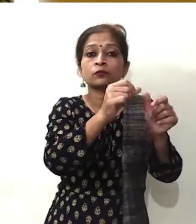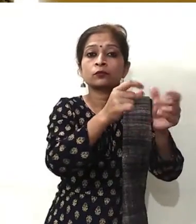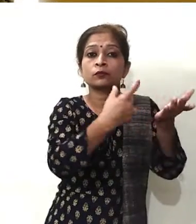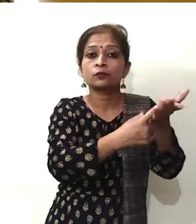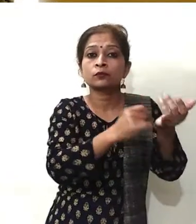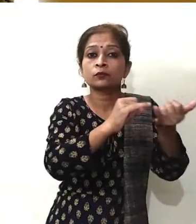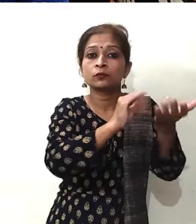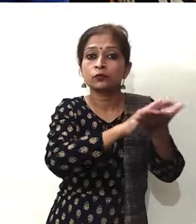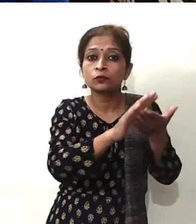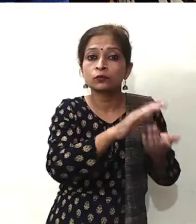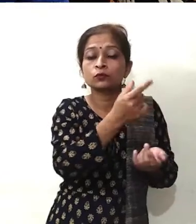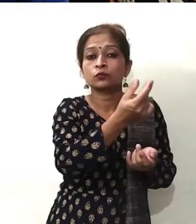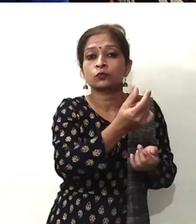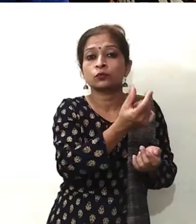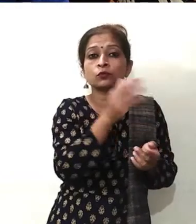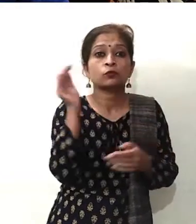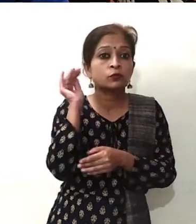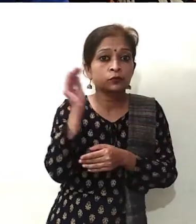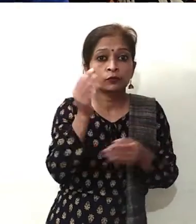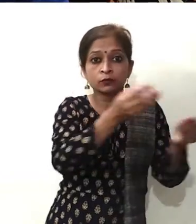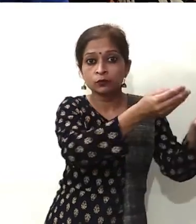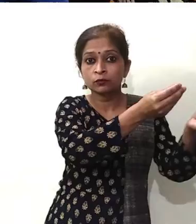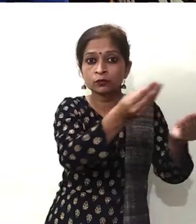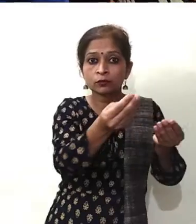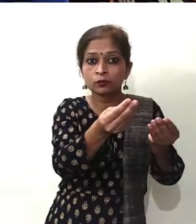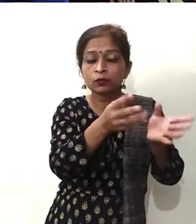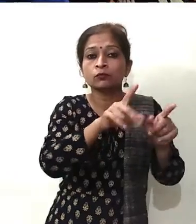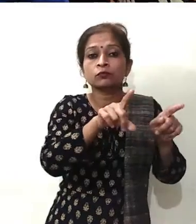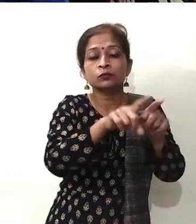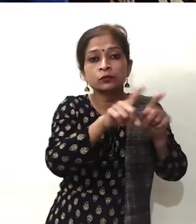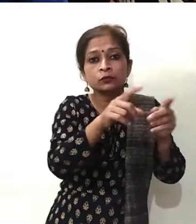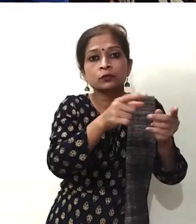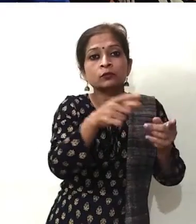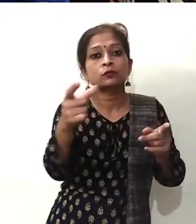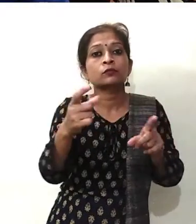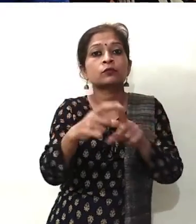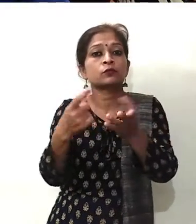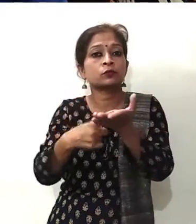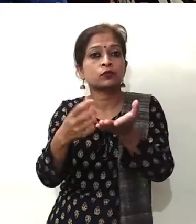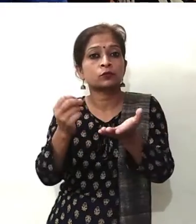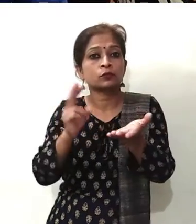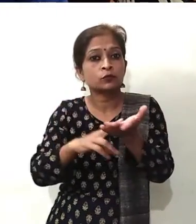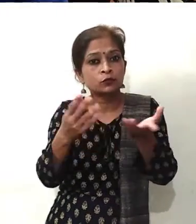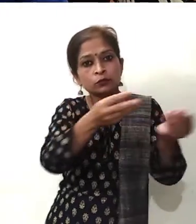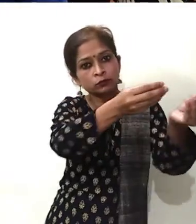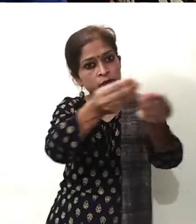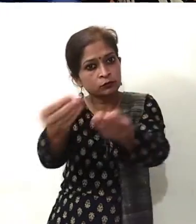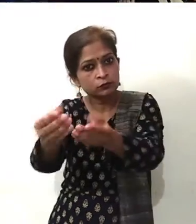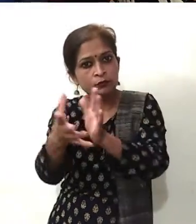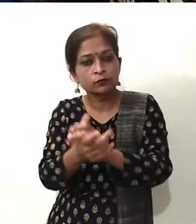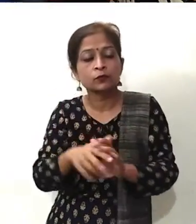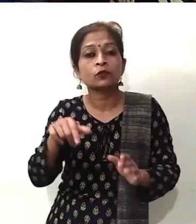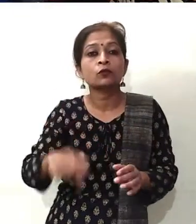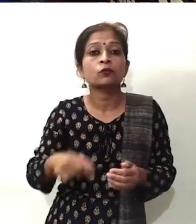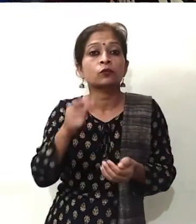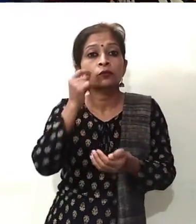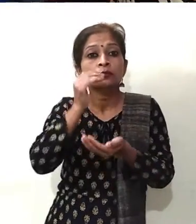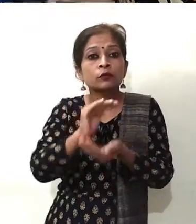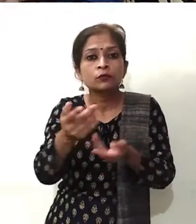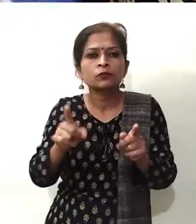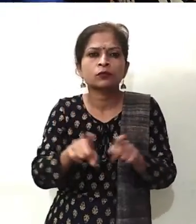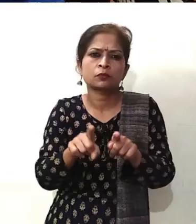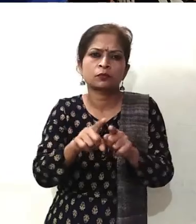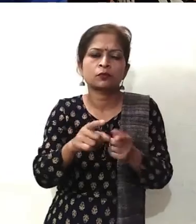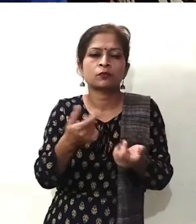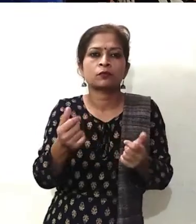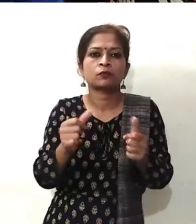द्रोण को दे दिया। आचार्य द्रोण वापिस आ रहे थे और उन्होंने देखा कि अश्वत्थामा जो कि 6-7 साल का हुआ